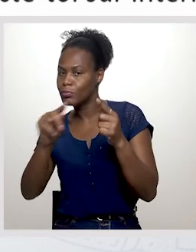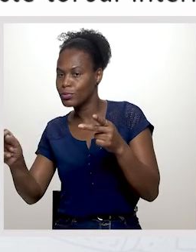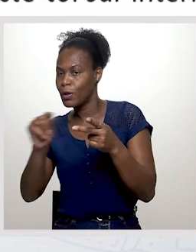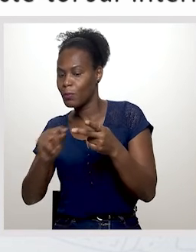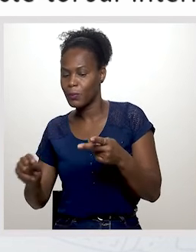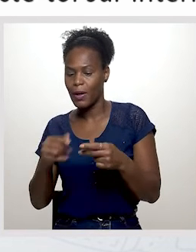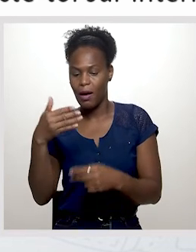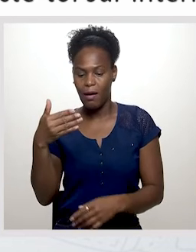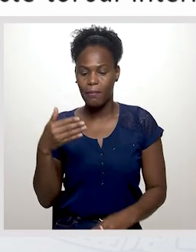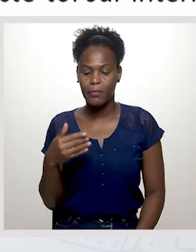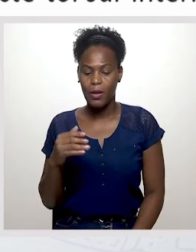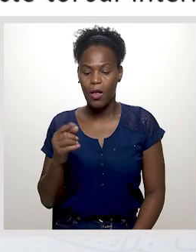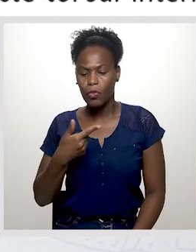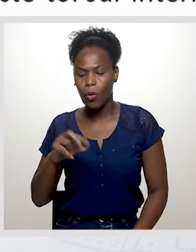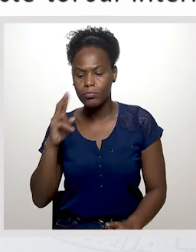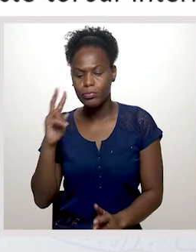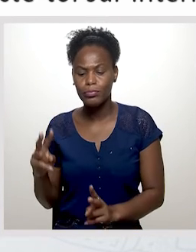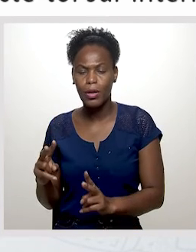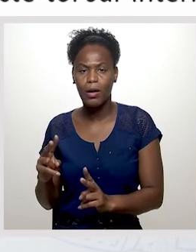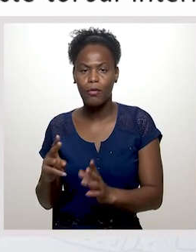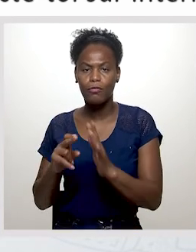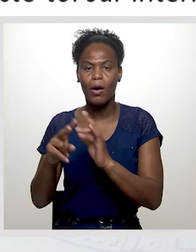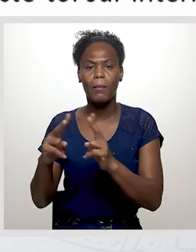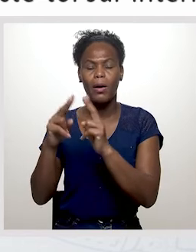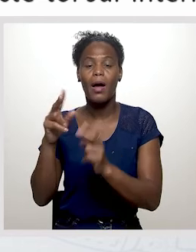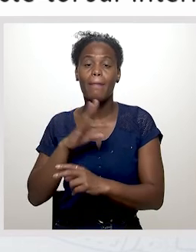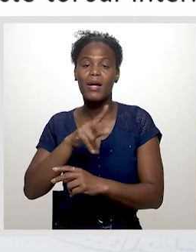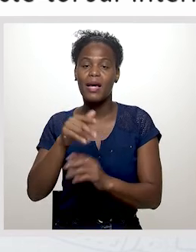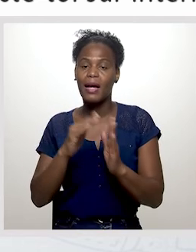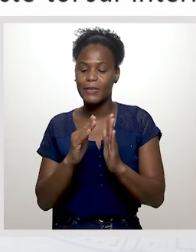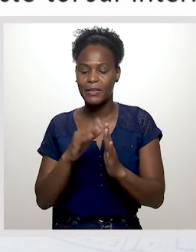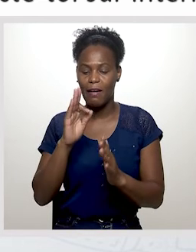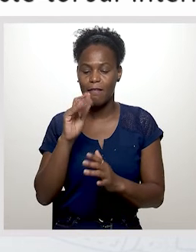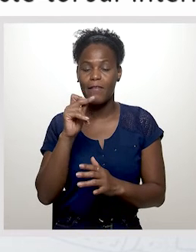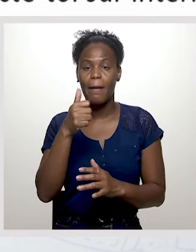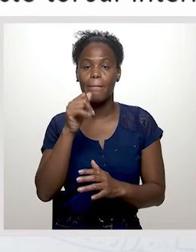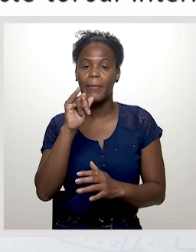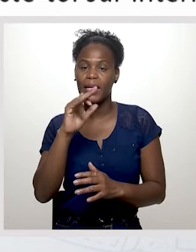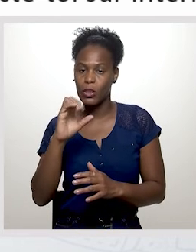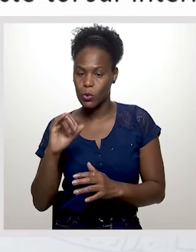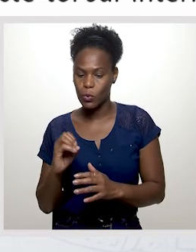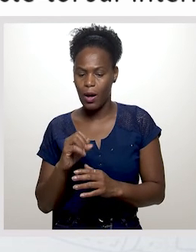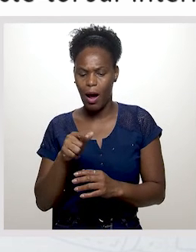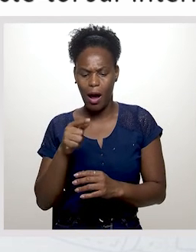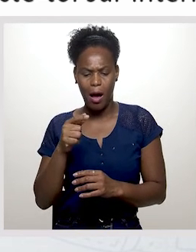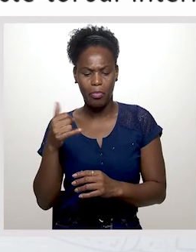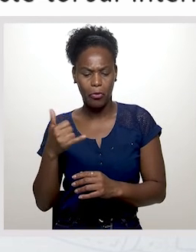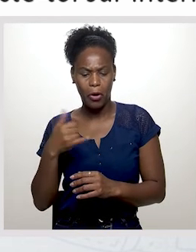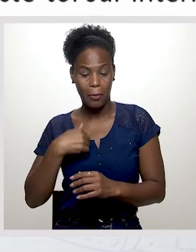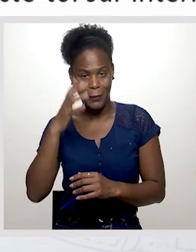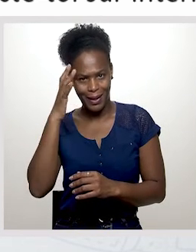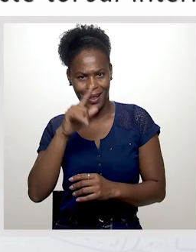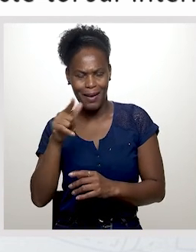1. On se retrouve demain chez Fabricio. 2. Je l'ai trouvé magnifique.